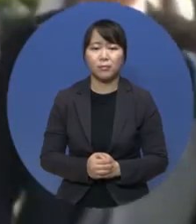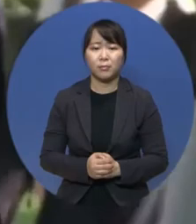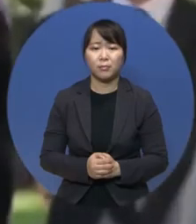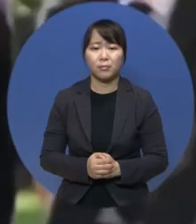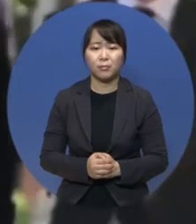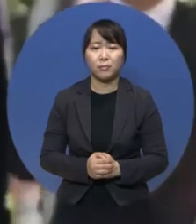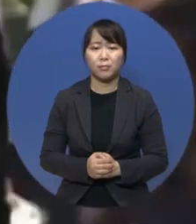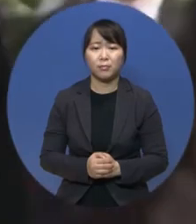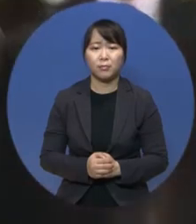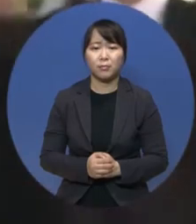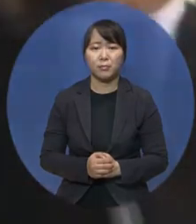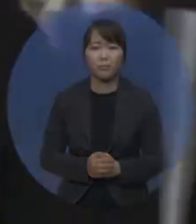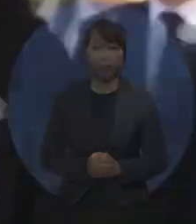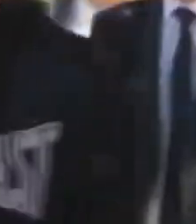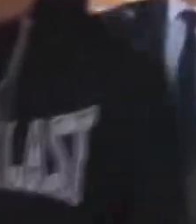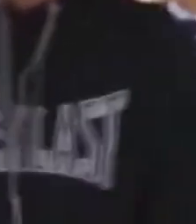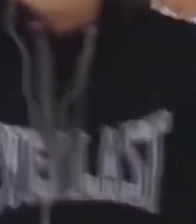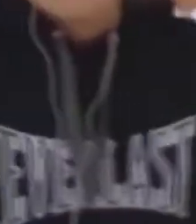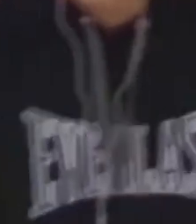통신원 2호 빕니다